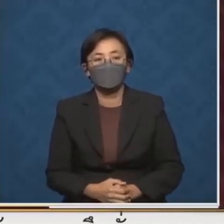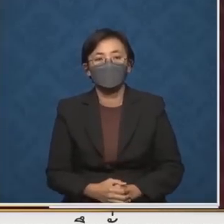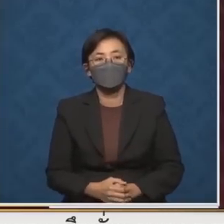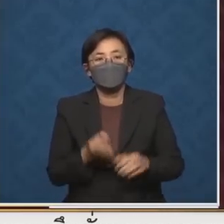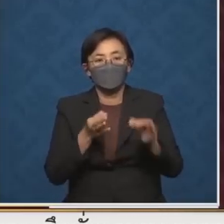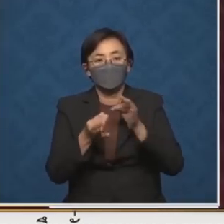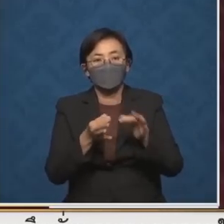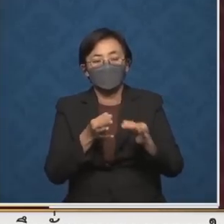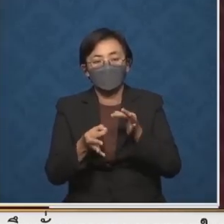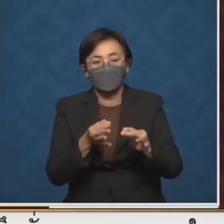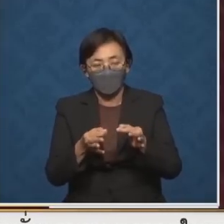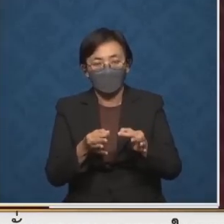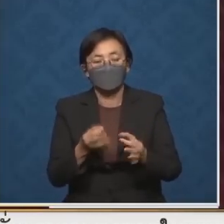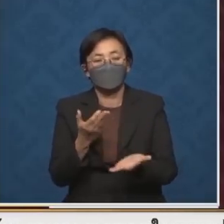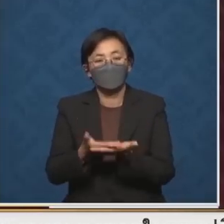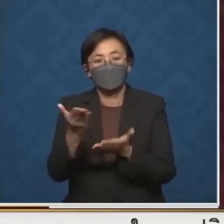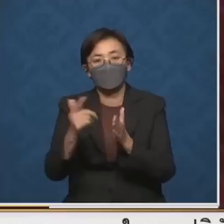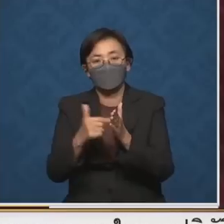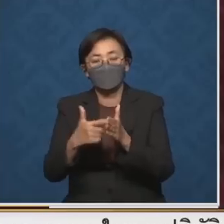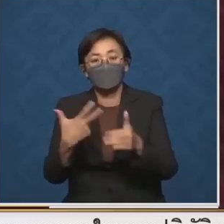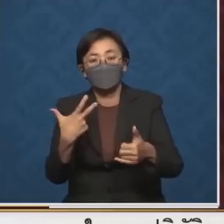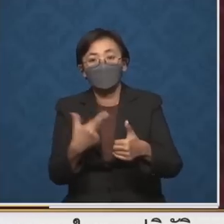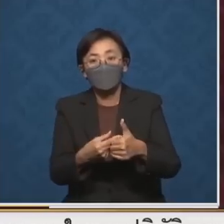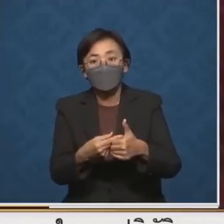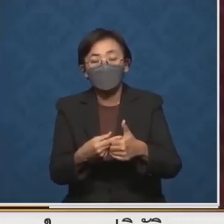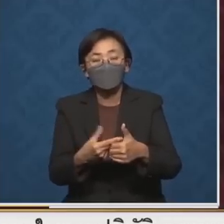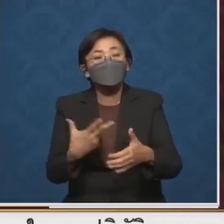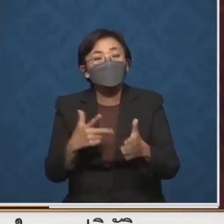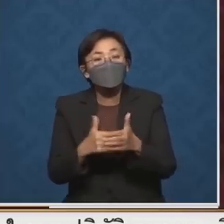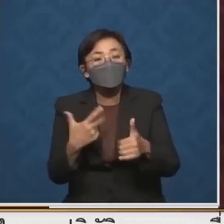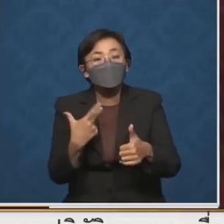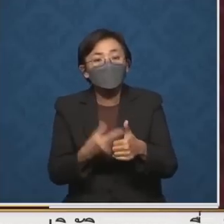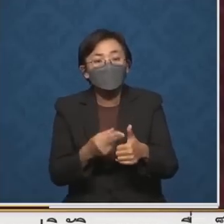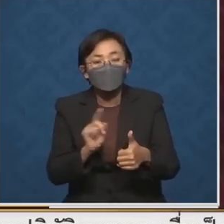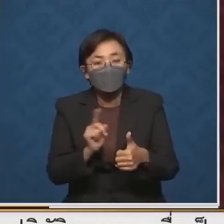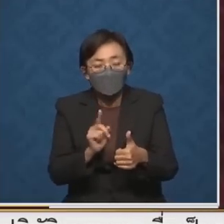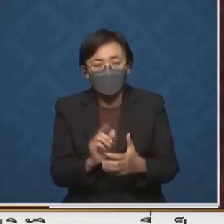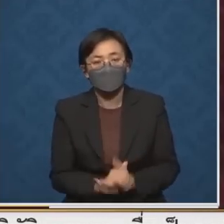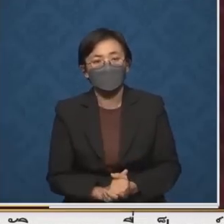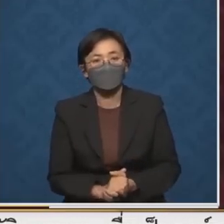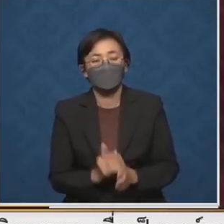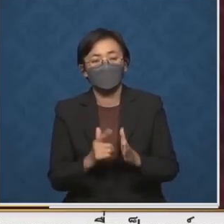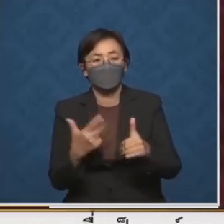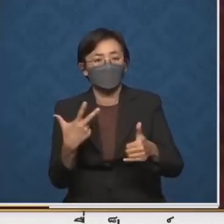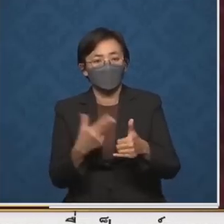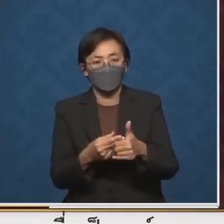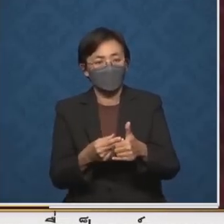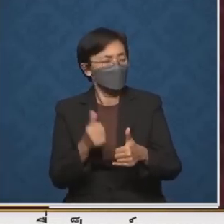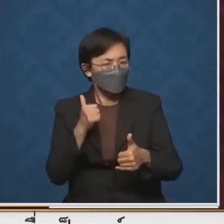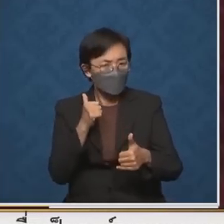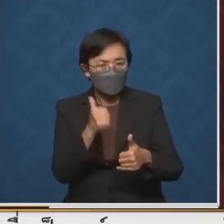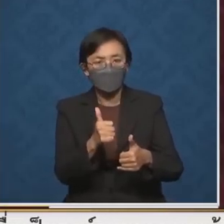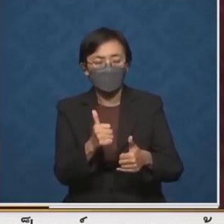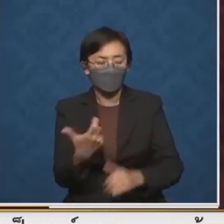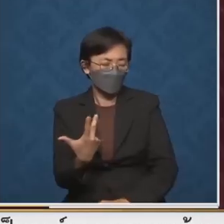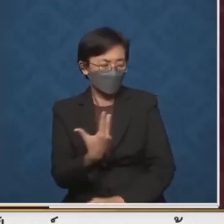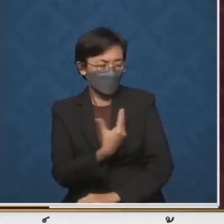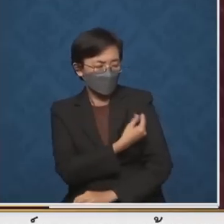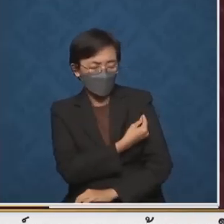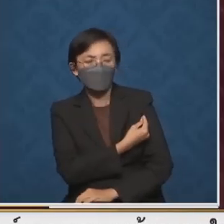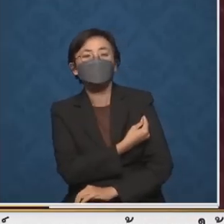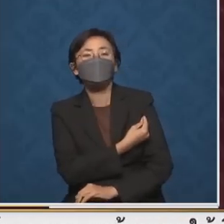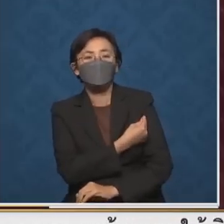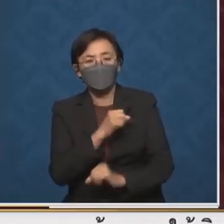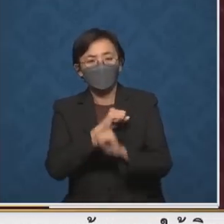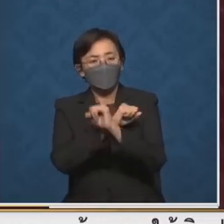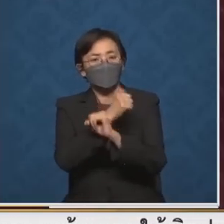ให้จดหาวักซีน ความหมายก็คือ ขอวักซีนที่มีประสิธภาพซึ่หมายถึงสิงท